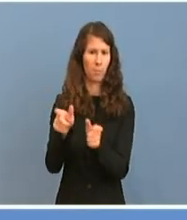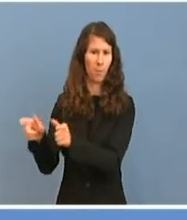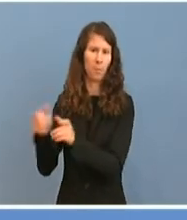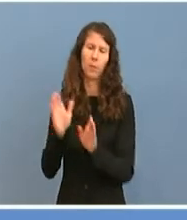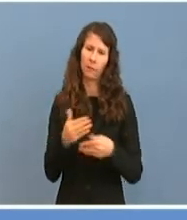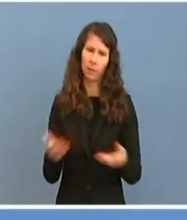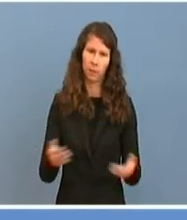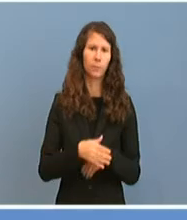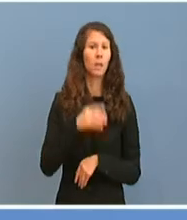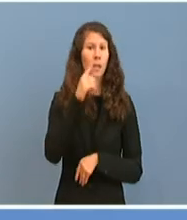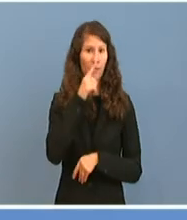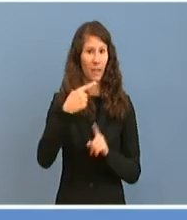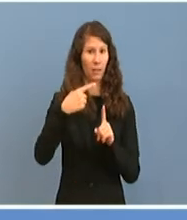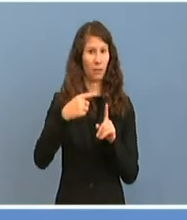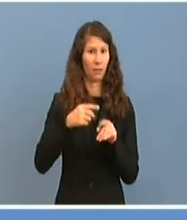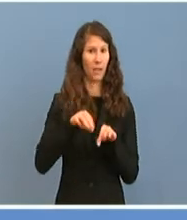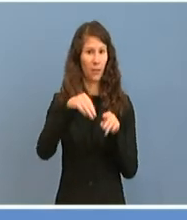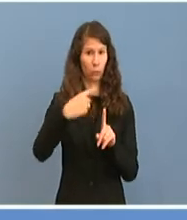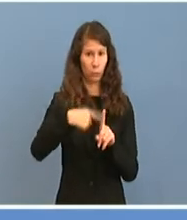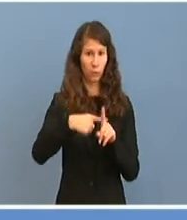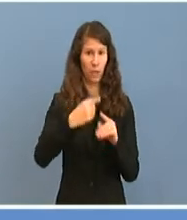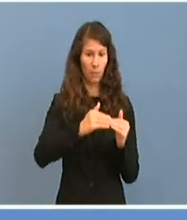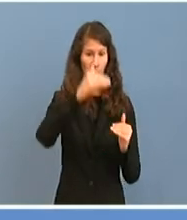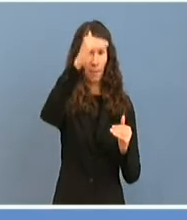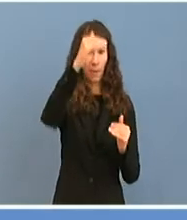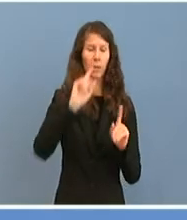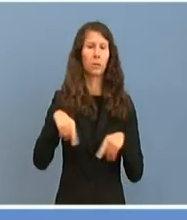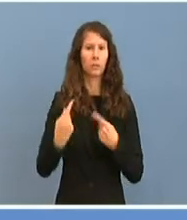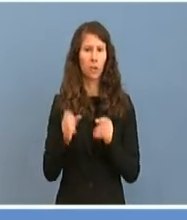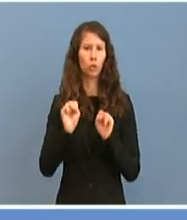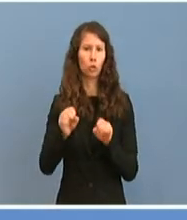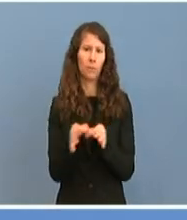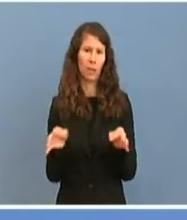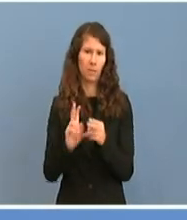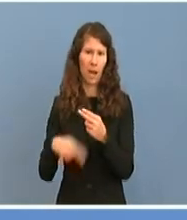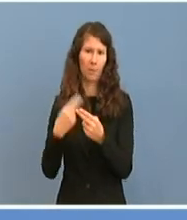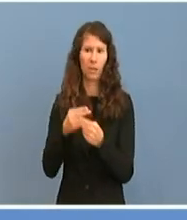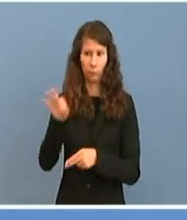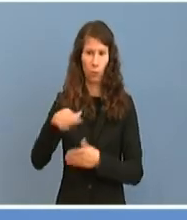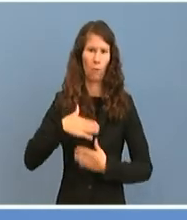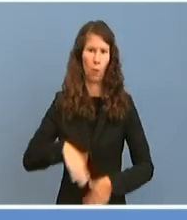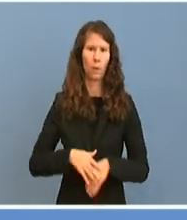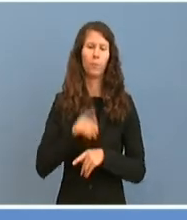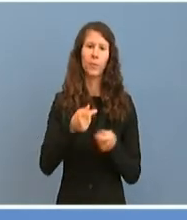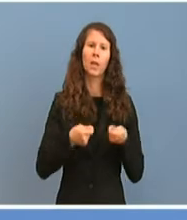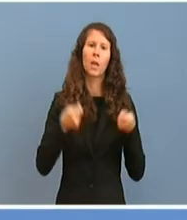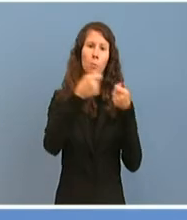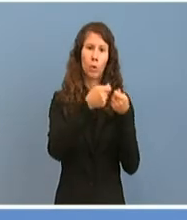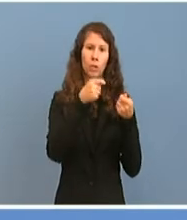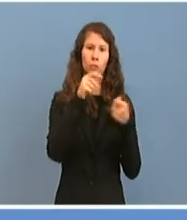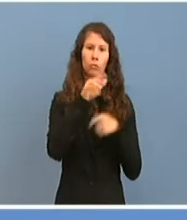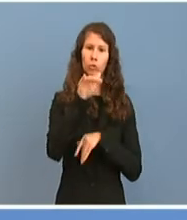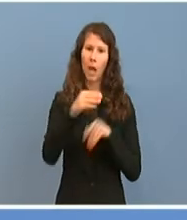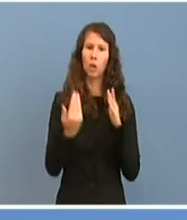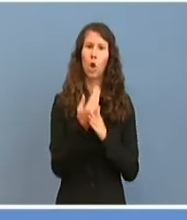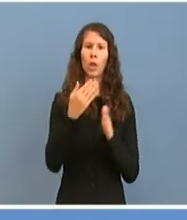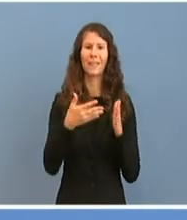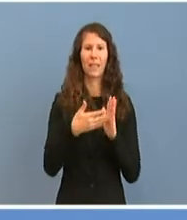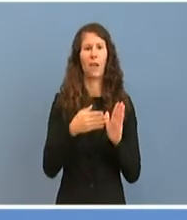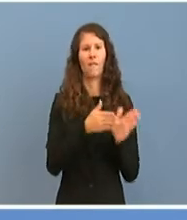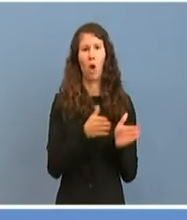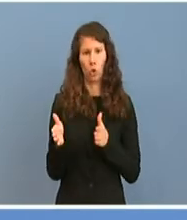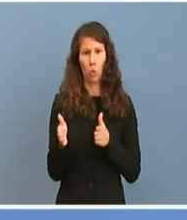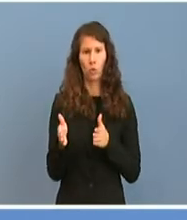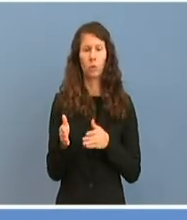Maßnahmen zum Schutz vulnerabler Gruppen entsprechend angepasst. Der Bund wird durch die neue Testverordnung sicherstellen, dass die Kosten der